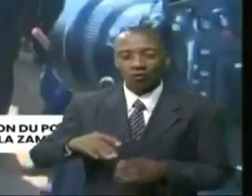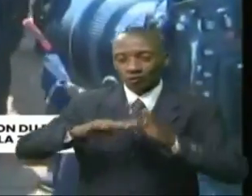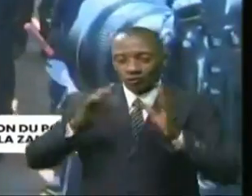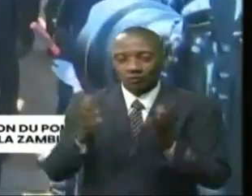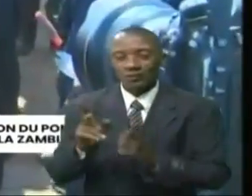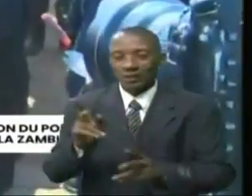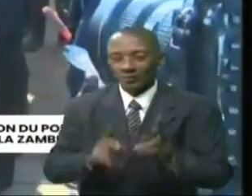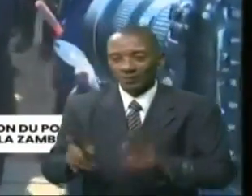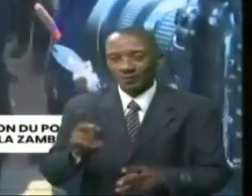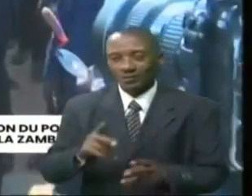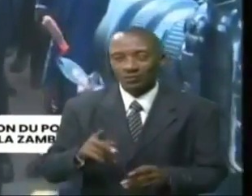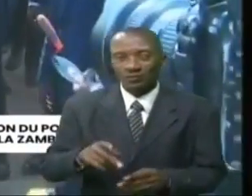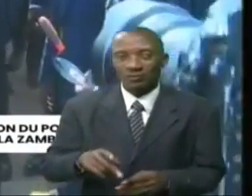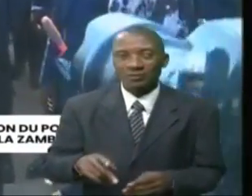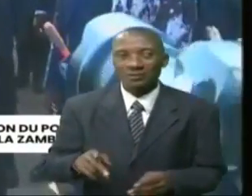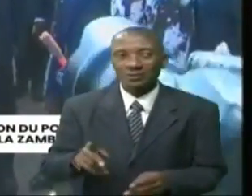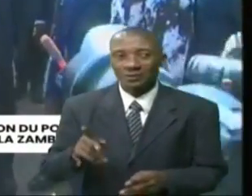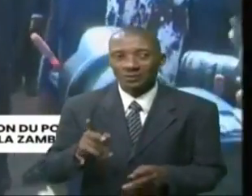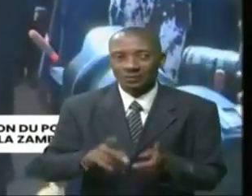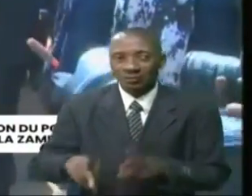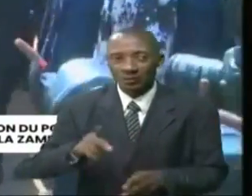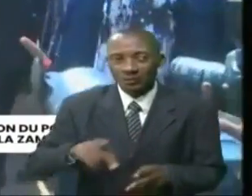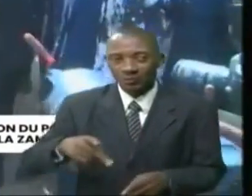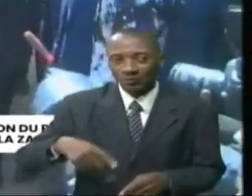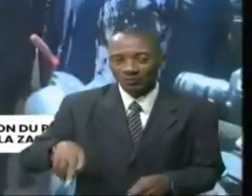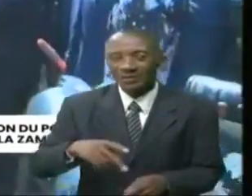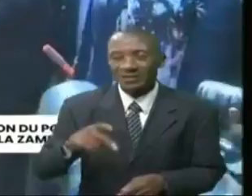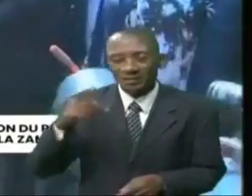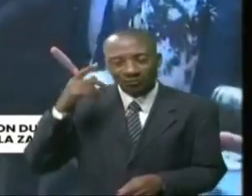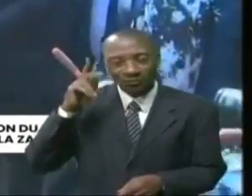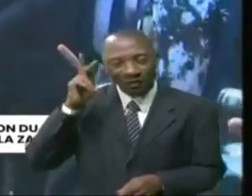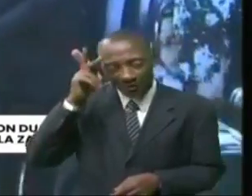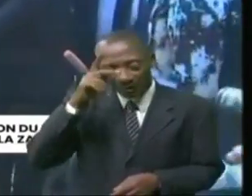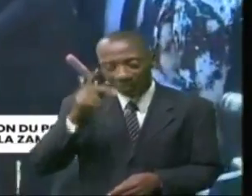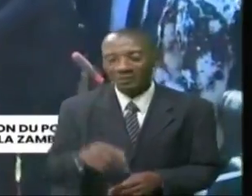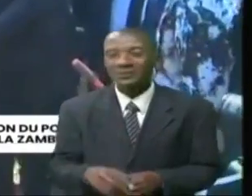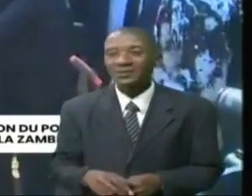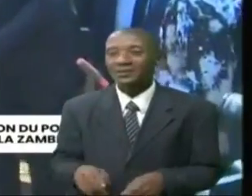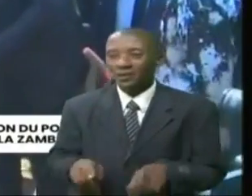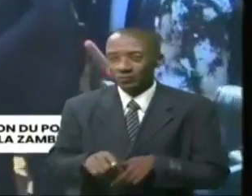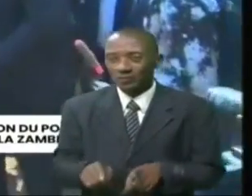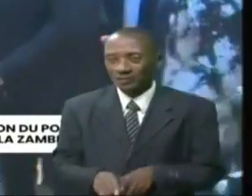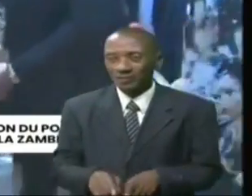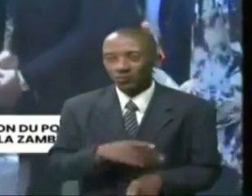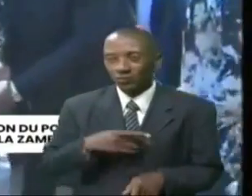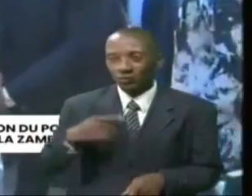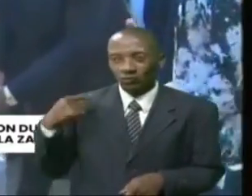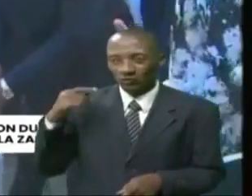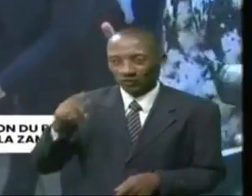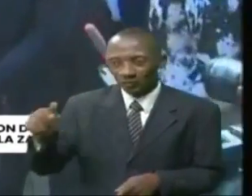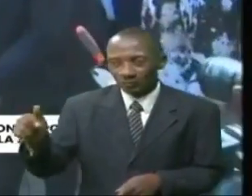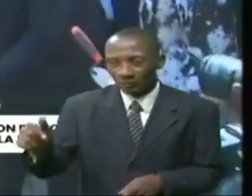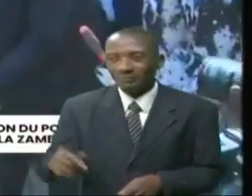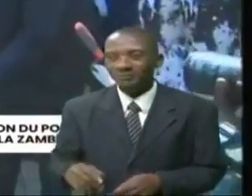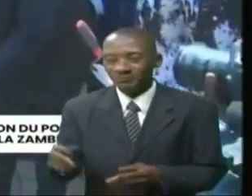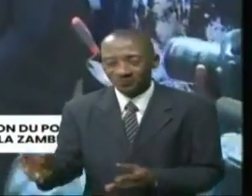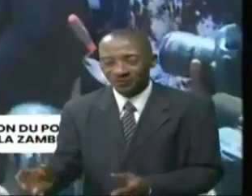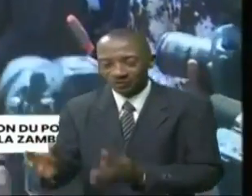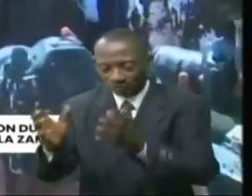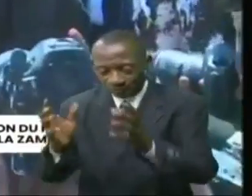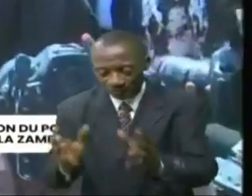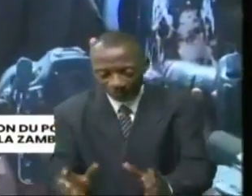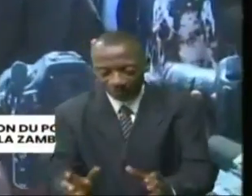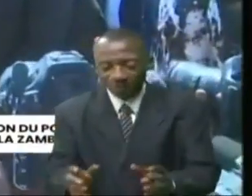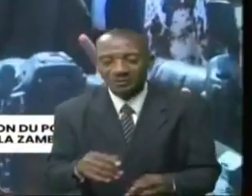province du Haut-Katanga. Daignez bien trouver ici l'assurance de toute notre